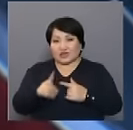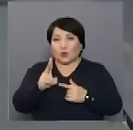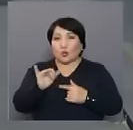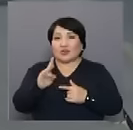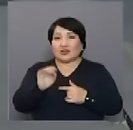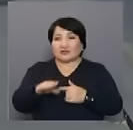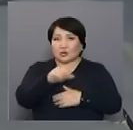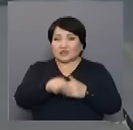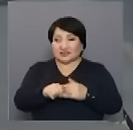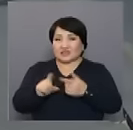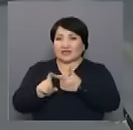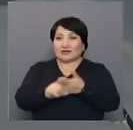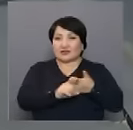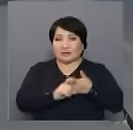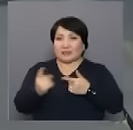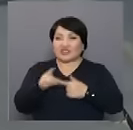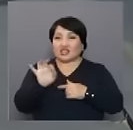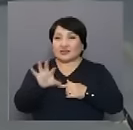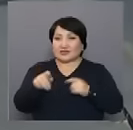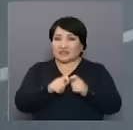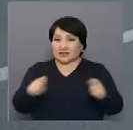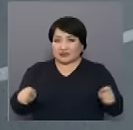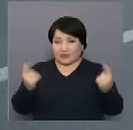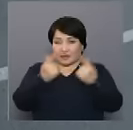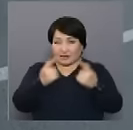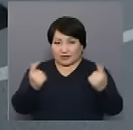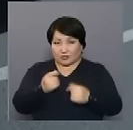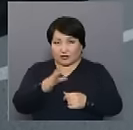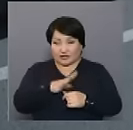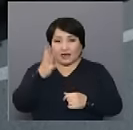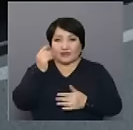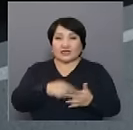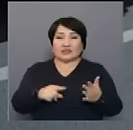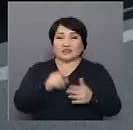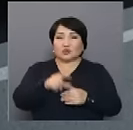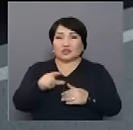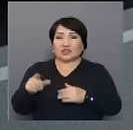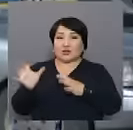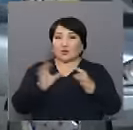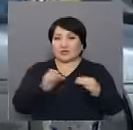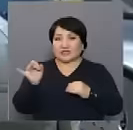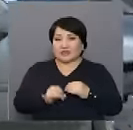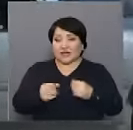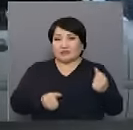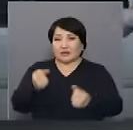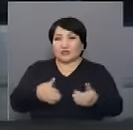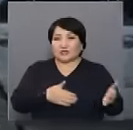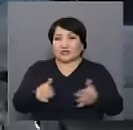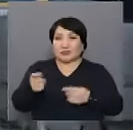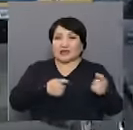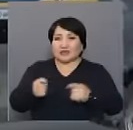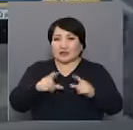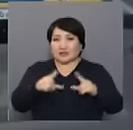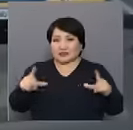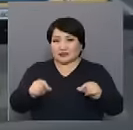тартылып, 1-ші қазанда ашылатын хабарлаған болатын. Алматы қаласының жолаушылар көлігі және автомобиль жолдары басқармасының мәліметінше,